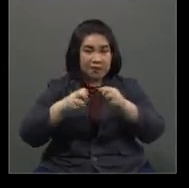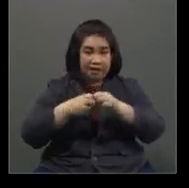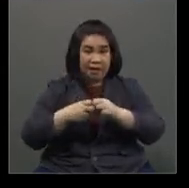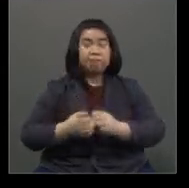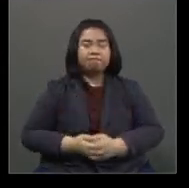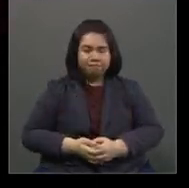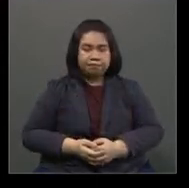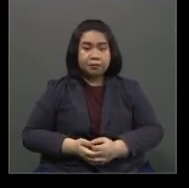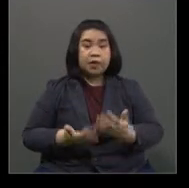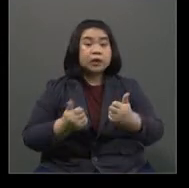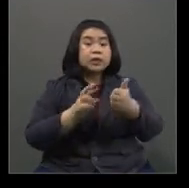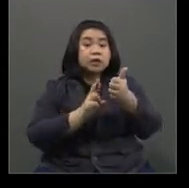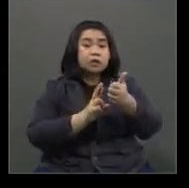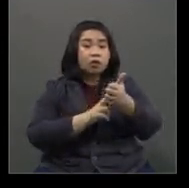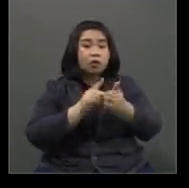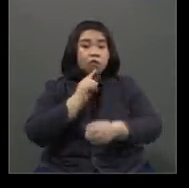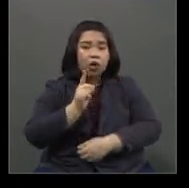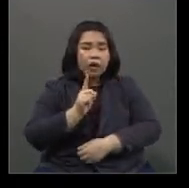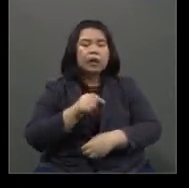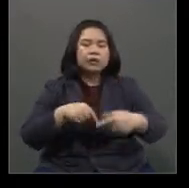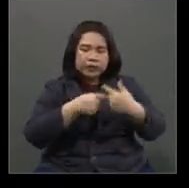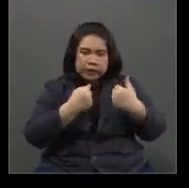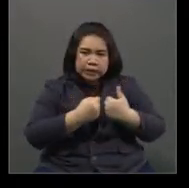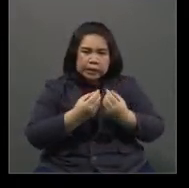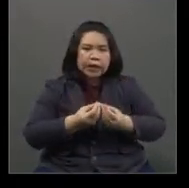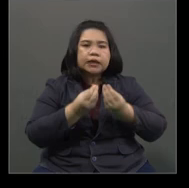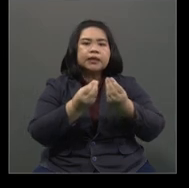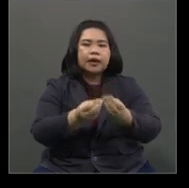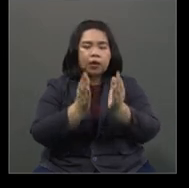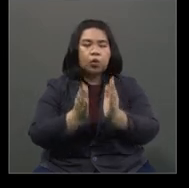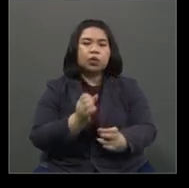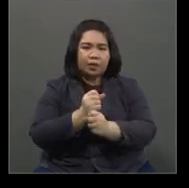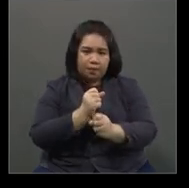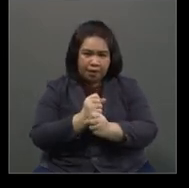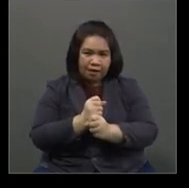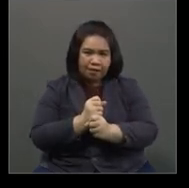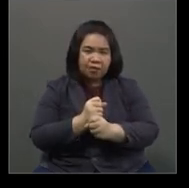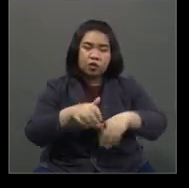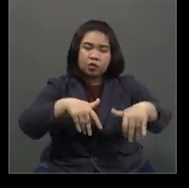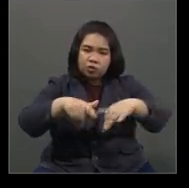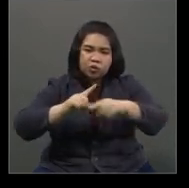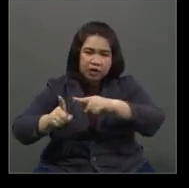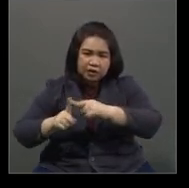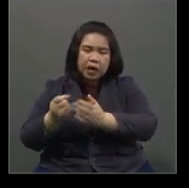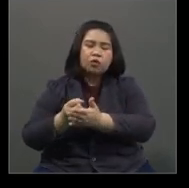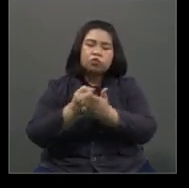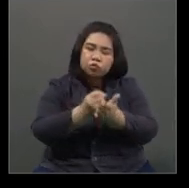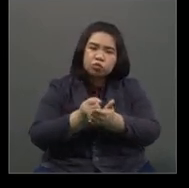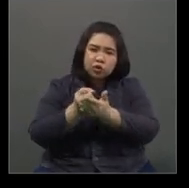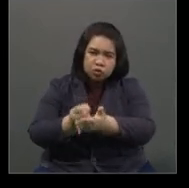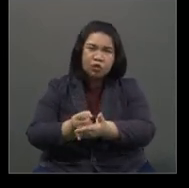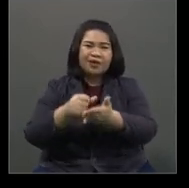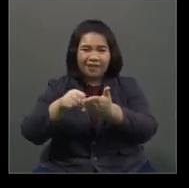ผู้ว่าราชการจังหวัดเชียงรายนะคะก็ได้ให้กำลังใจเจ้าหน้าที่รวมถึงเครือข่ายทุกภาคส่วนที่ร่วมกันแก้ไขปัญหาไฟป่าและpm